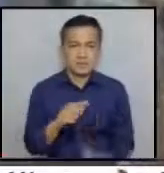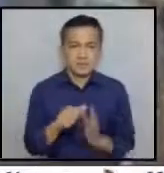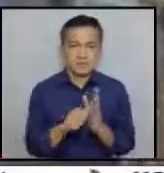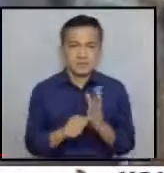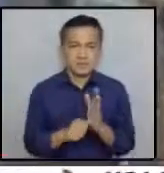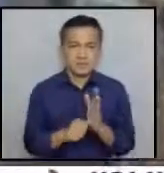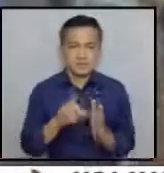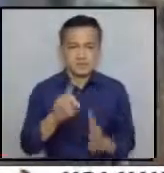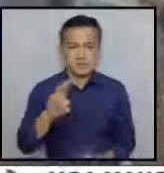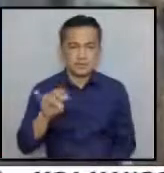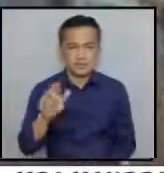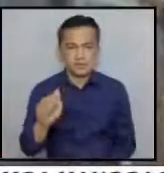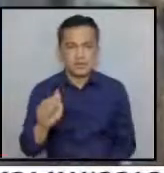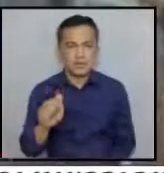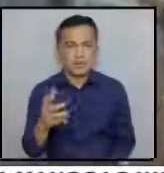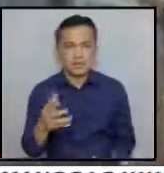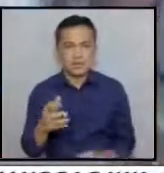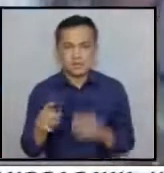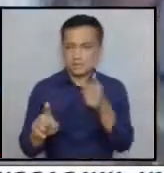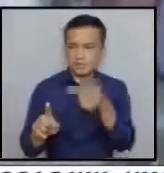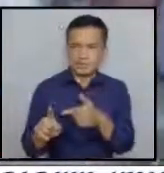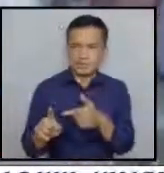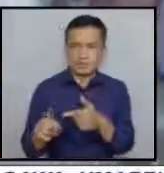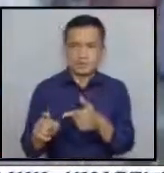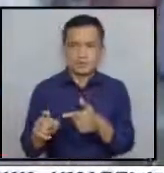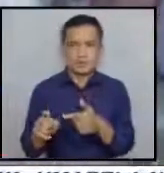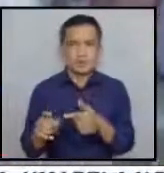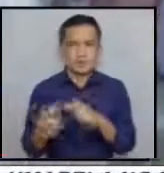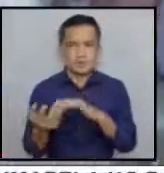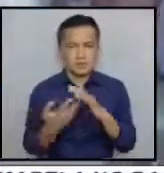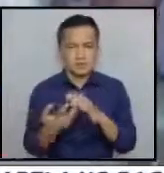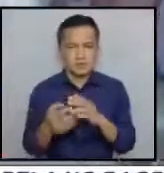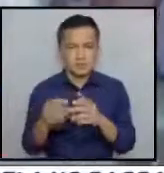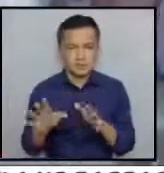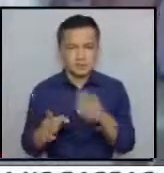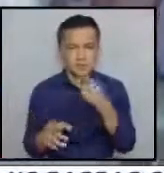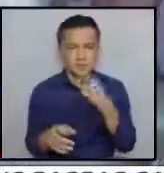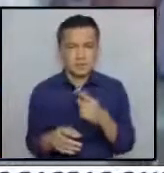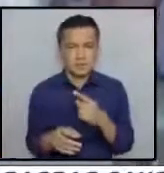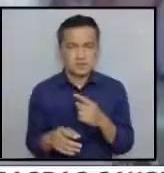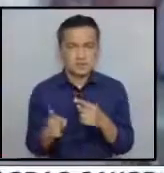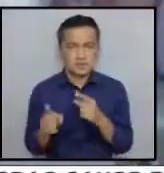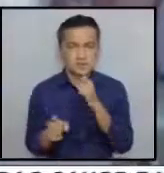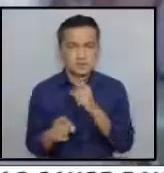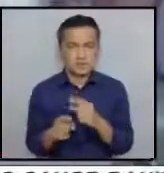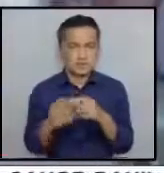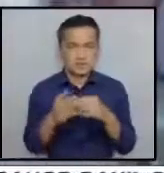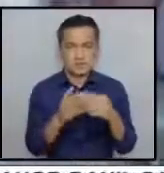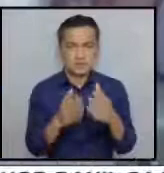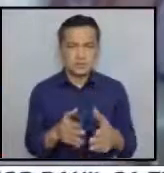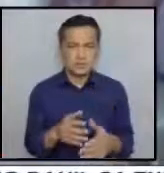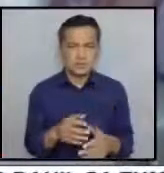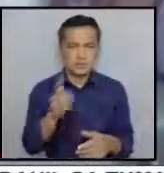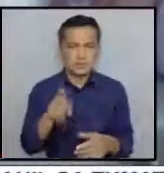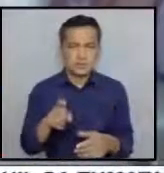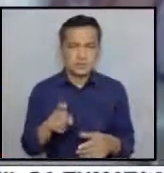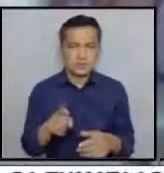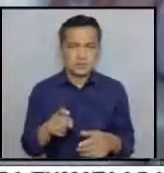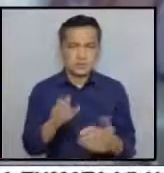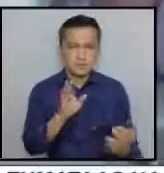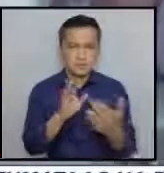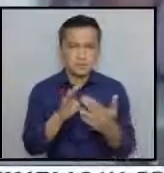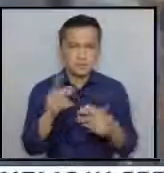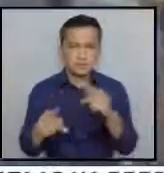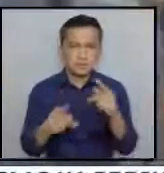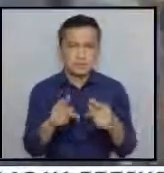wala namang pinatutungkulan ang kanyang kliyente matapos sabihin na ang tunay na leader ay dapat humaharap sa publiko para sa